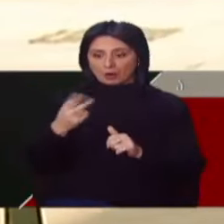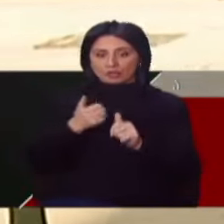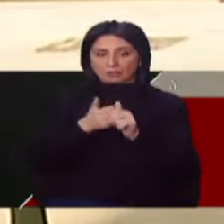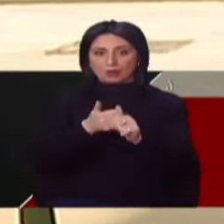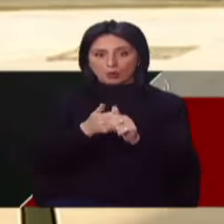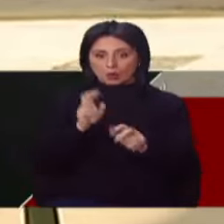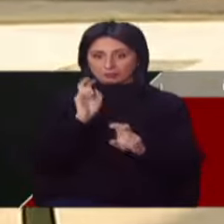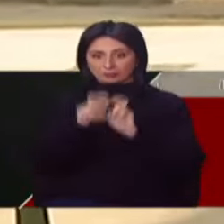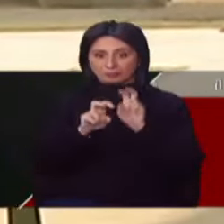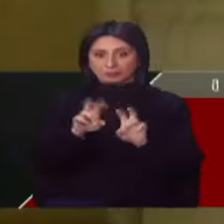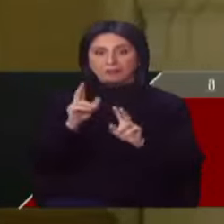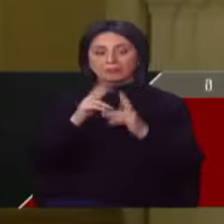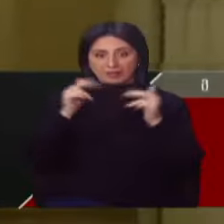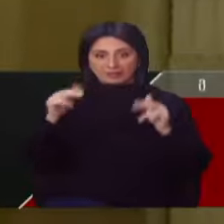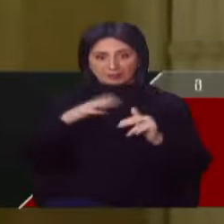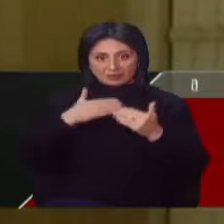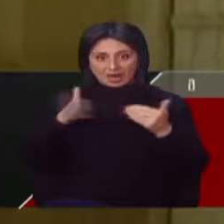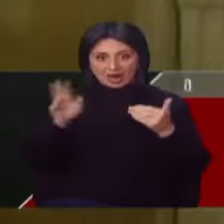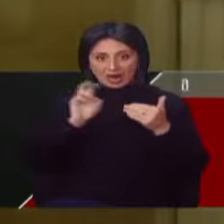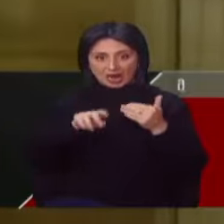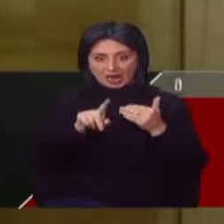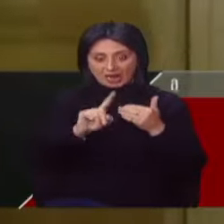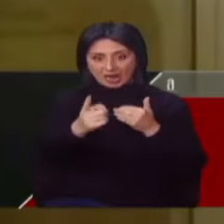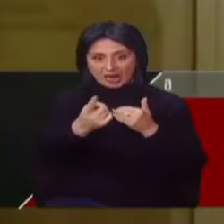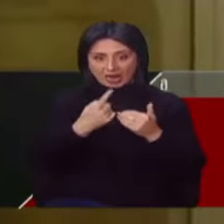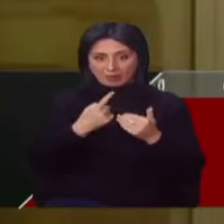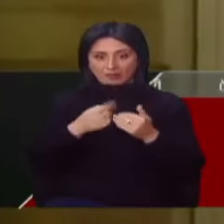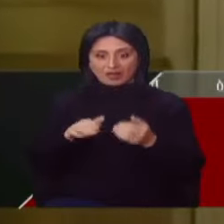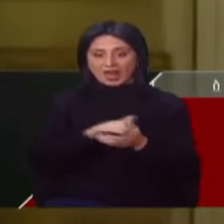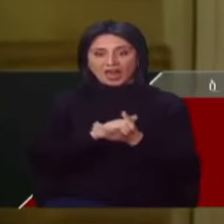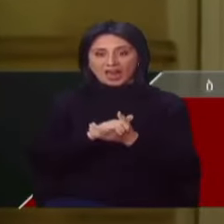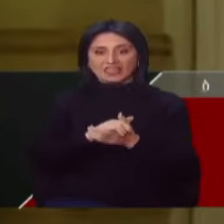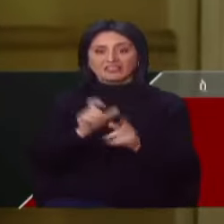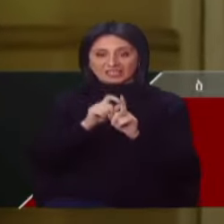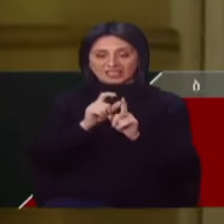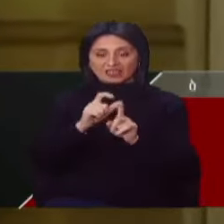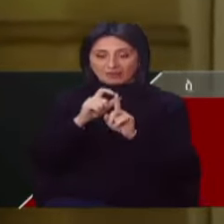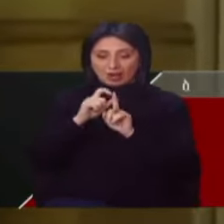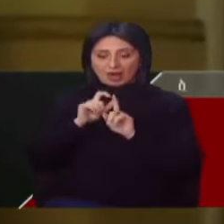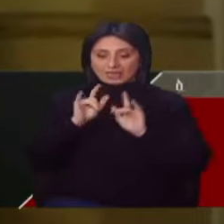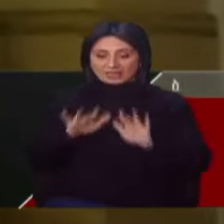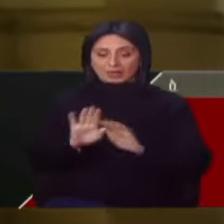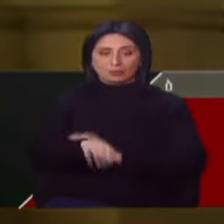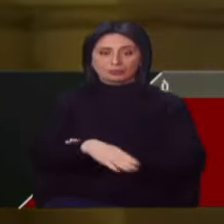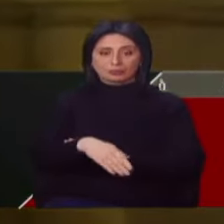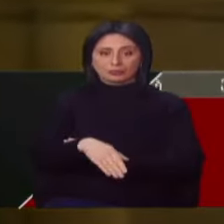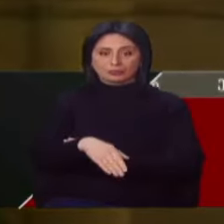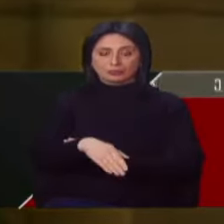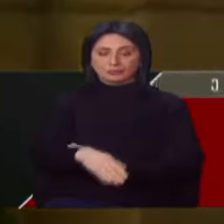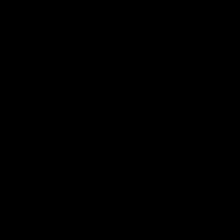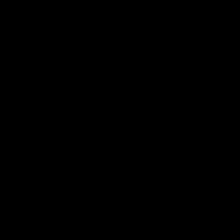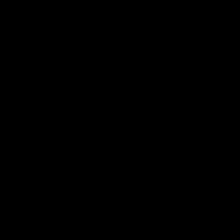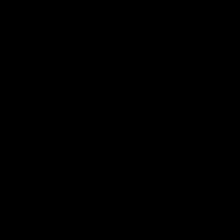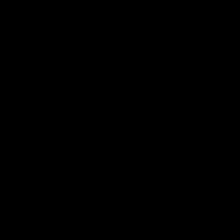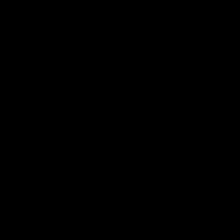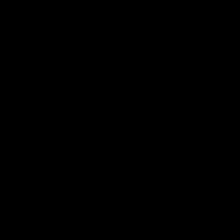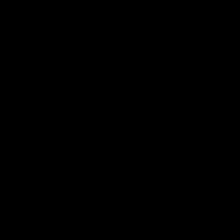მიყოლებით შედიოდნენ პრეზიდენტის გაღებულ კარში, იქიდან სიტყვით ერთობა კი გამოჰქონდათ და საქმით ერთობა არავის გამოუდანია.